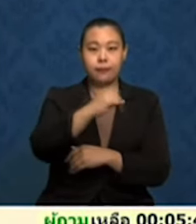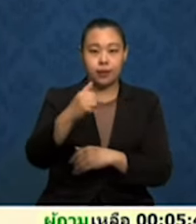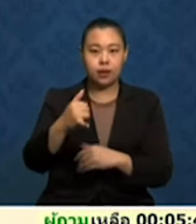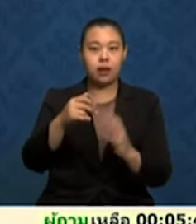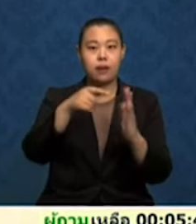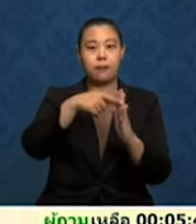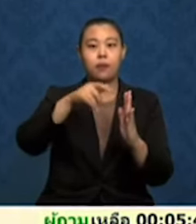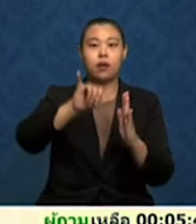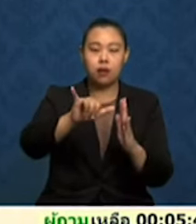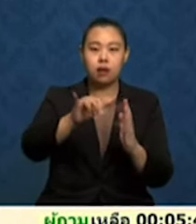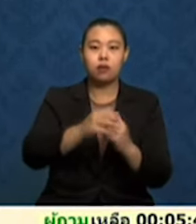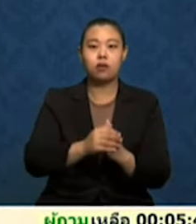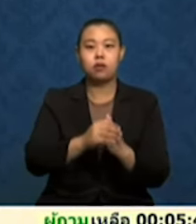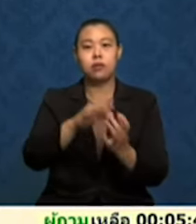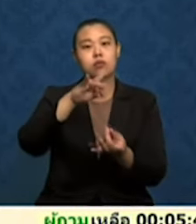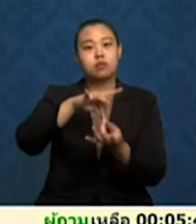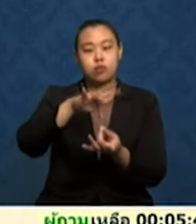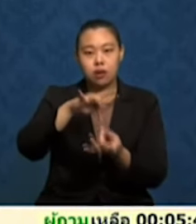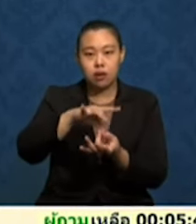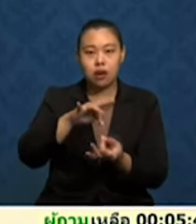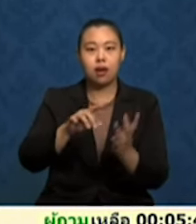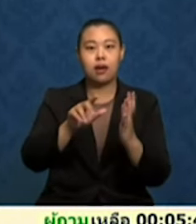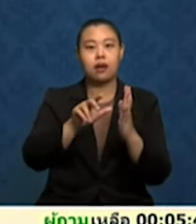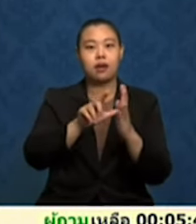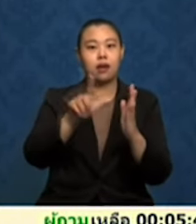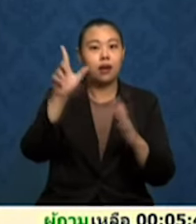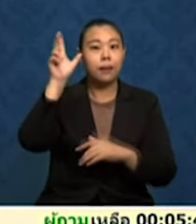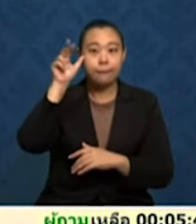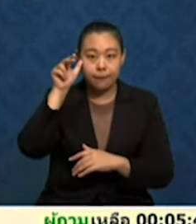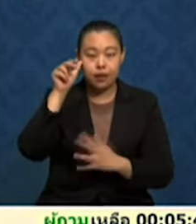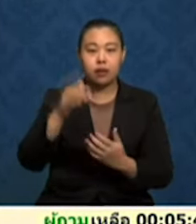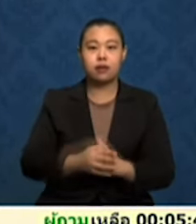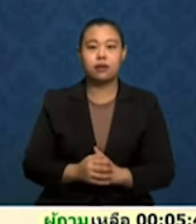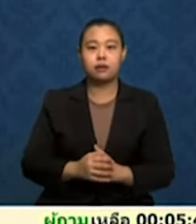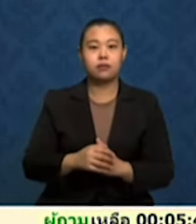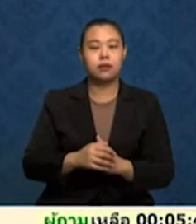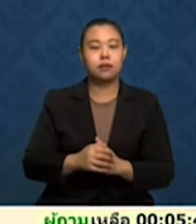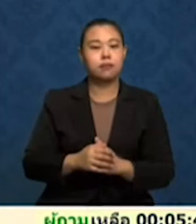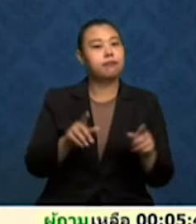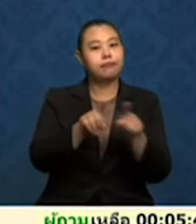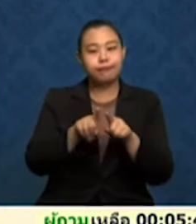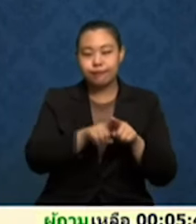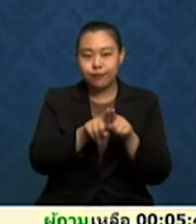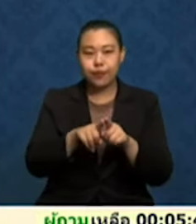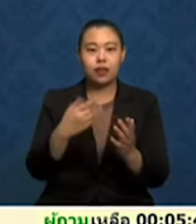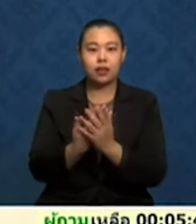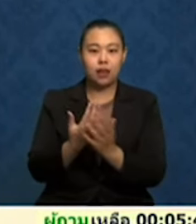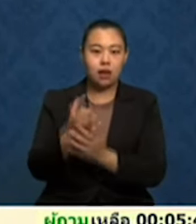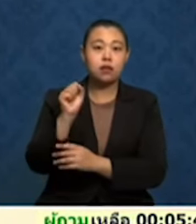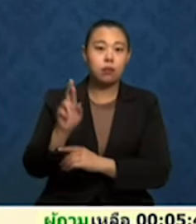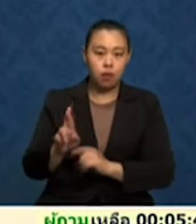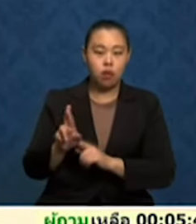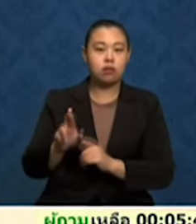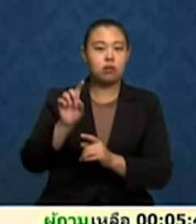าลำปางสุโขทัยก็เป็นพื้นที่ที่มีความเสี่ยงเช่นเดียวกันมีแนวโน้มที่เราจะต้องเพิ่มเงินทดลองราชการในส่ว